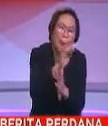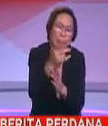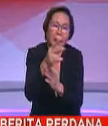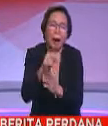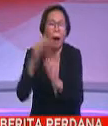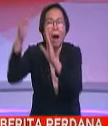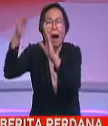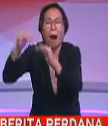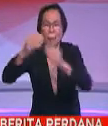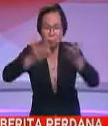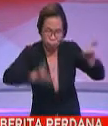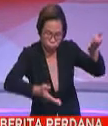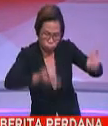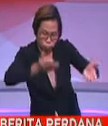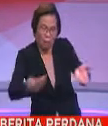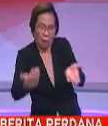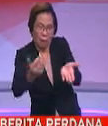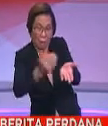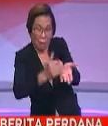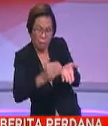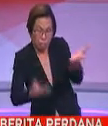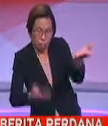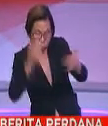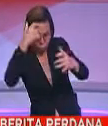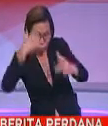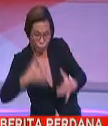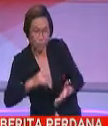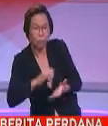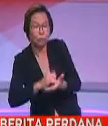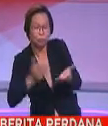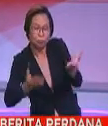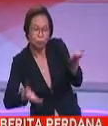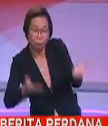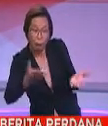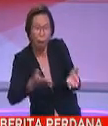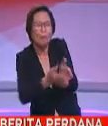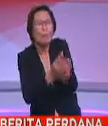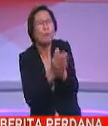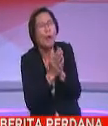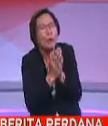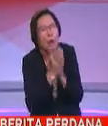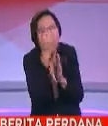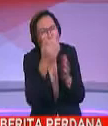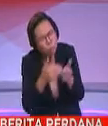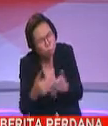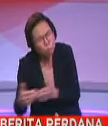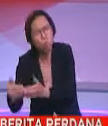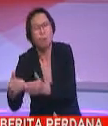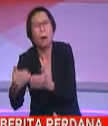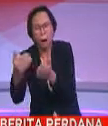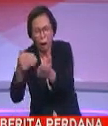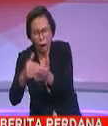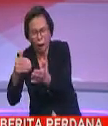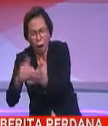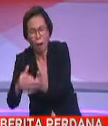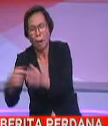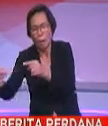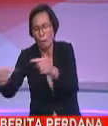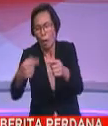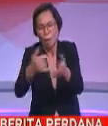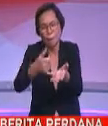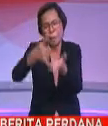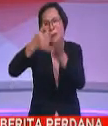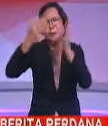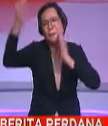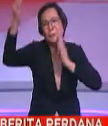agar dapat mempertimbang semula keputusan tersebut. Rayuan ini dibuat bagi meneruskan beberapa baki perlawanan Piala Malaysia.